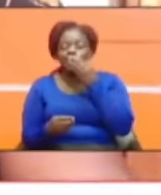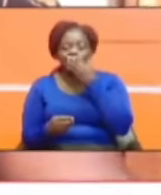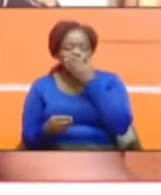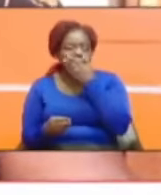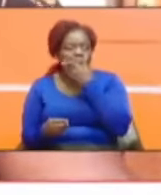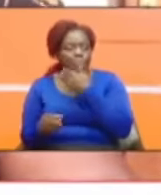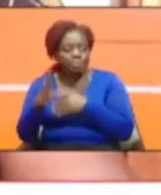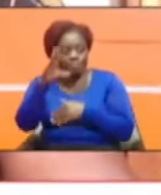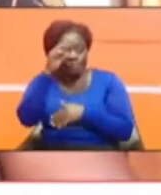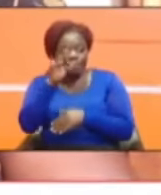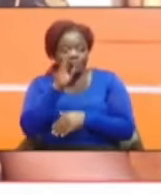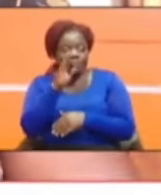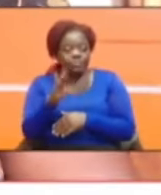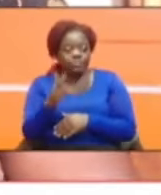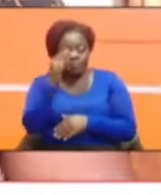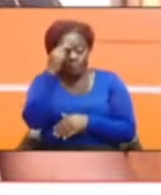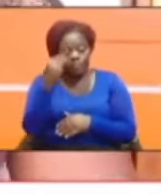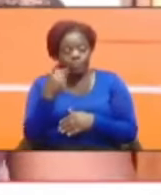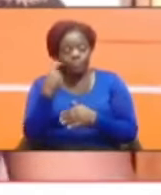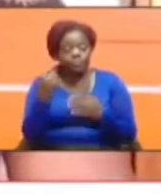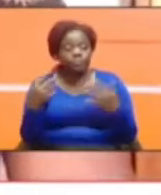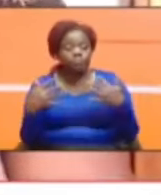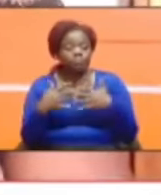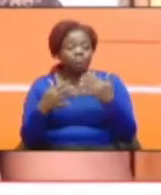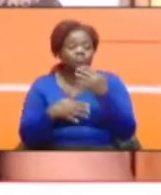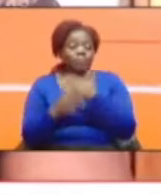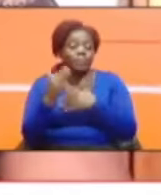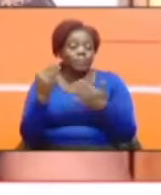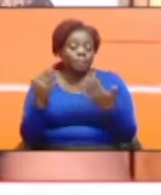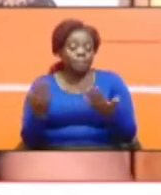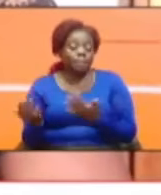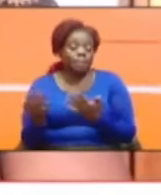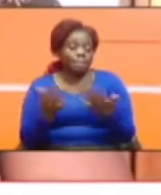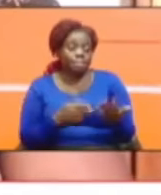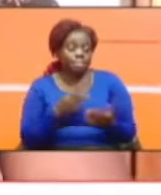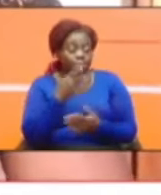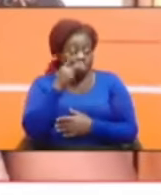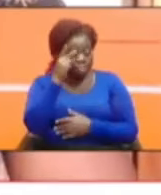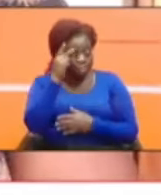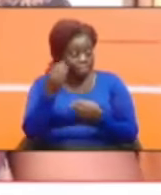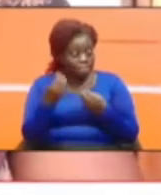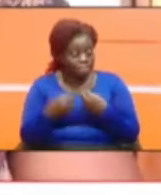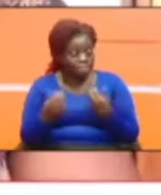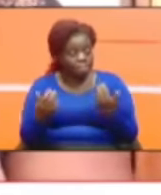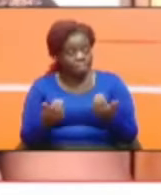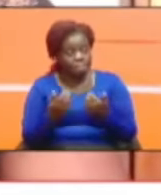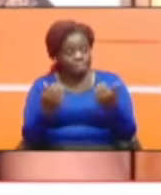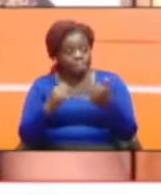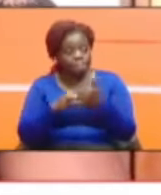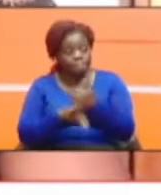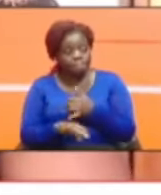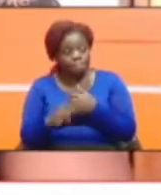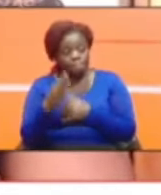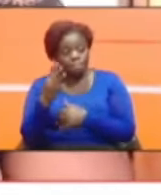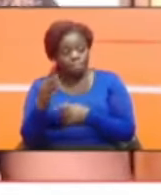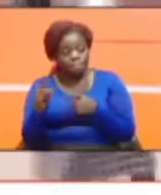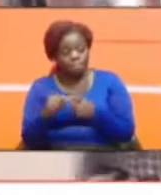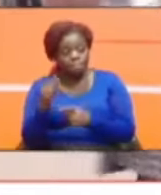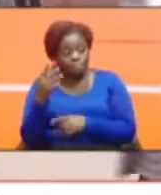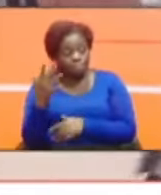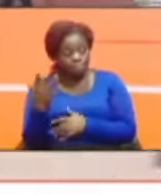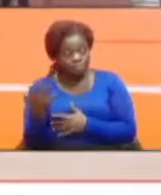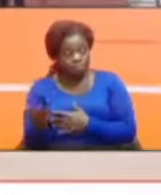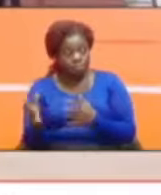ng'ayize okubeera omwana atya Katonda era tubaniriza abazadde okutuwa abaana ba siniya 1 n'okutuwa abaana ba siniya